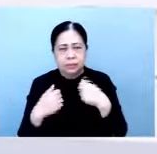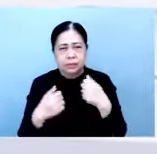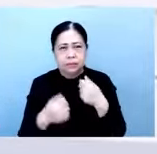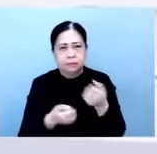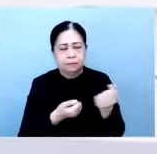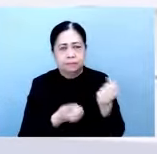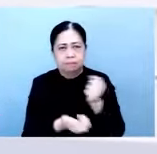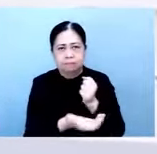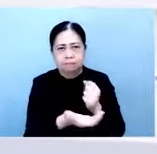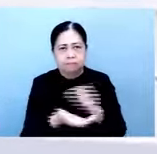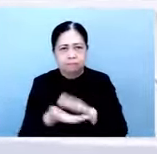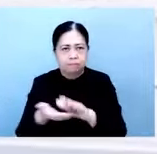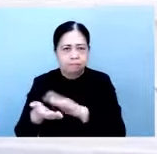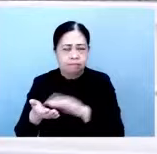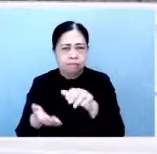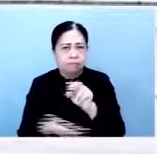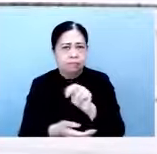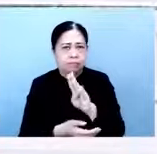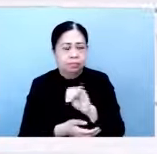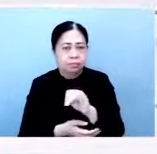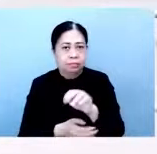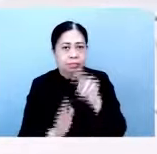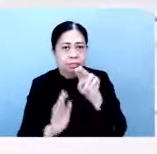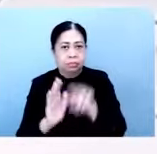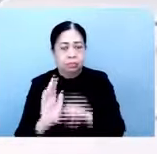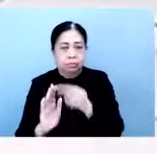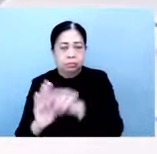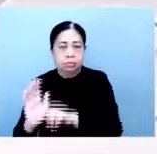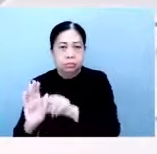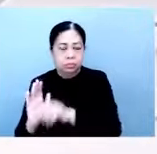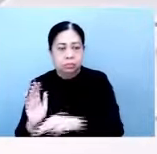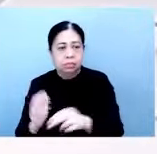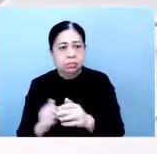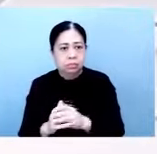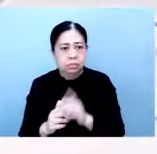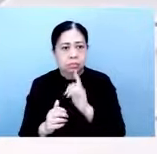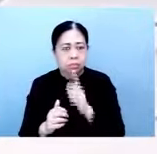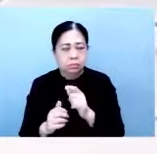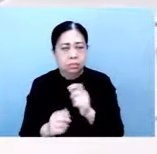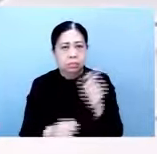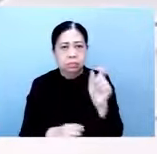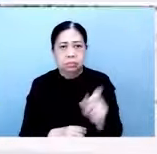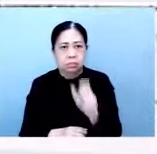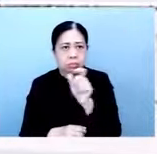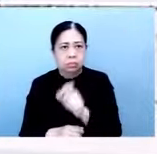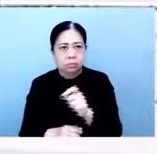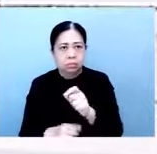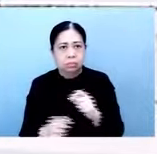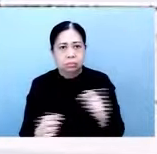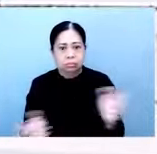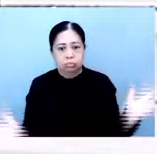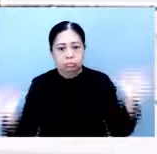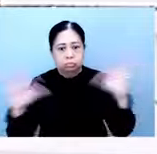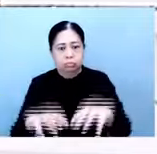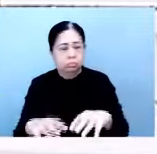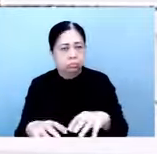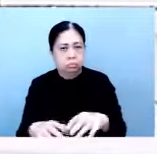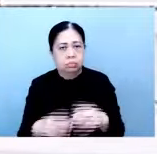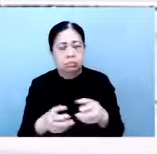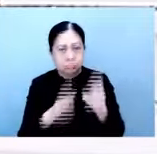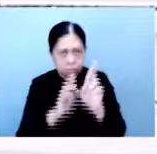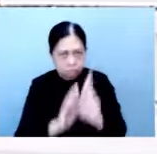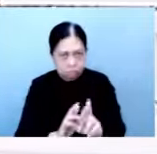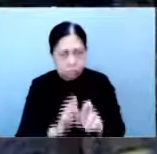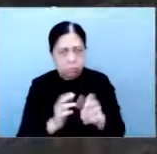NBA. Yung pagpalibing namin sir, talagang individual, hindi yung mass grave. Bigyan naman natin sila ng